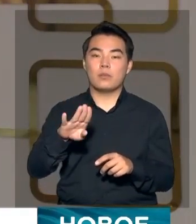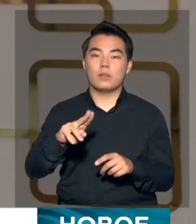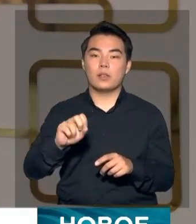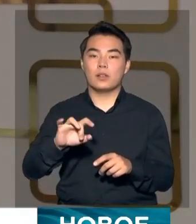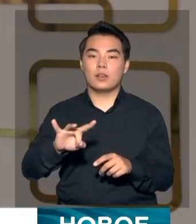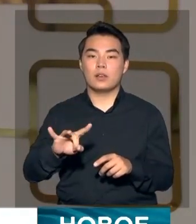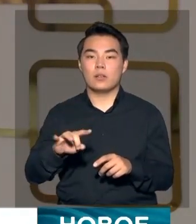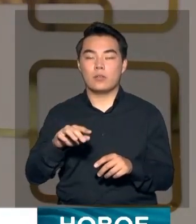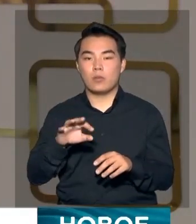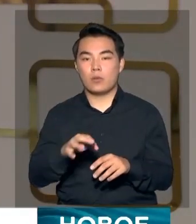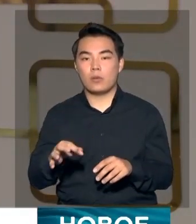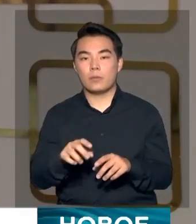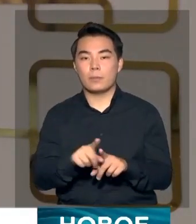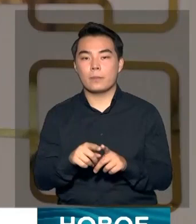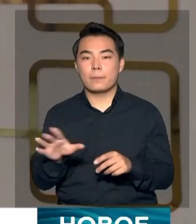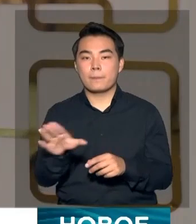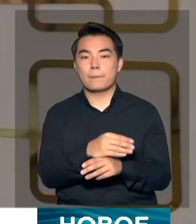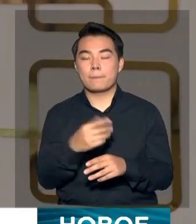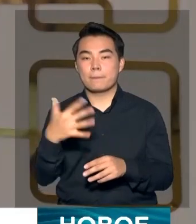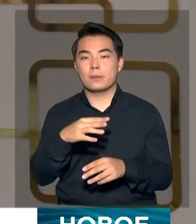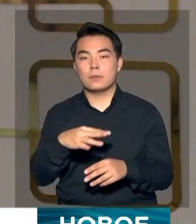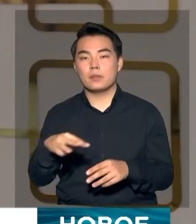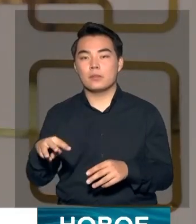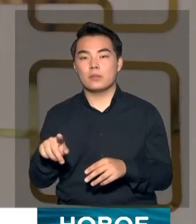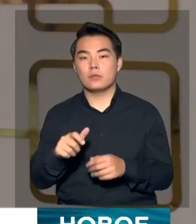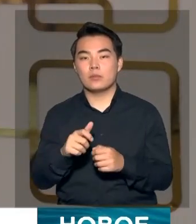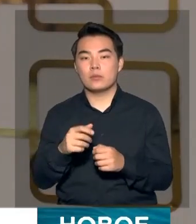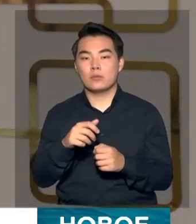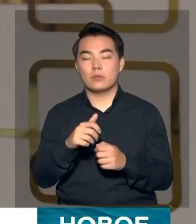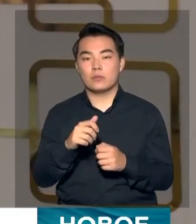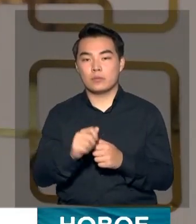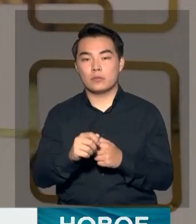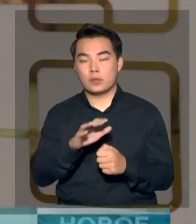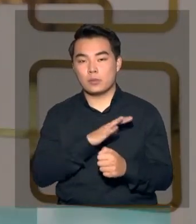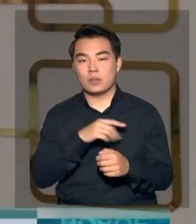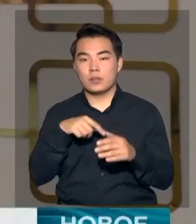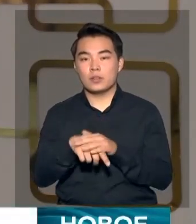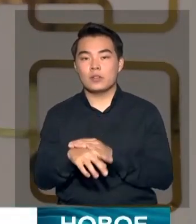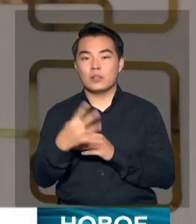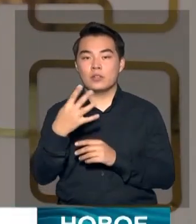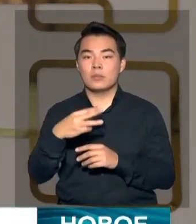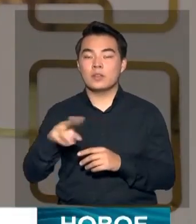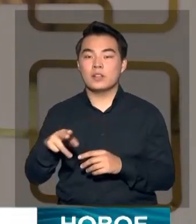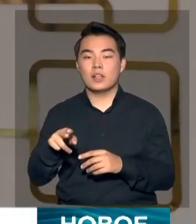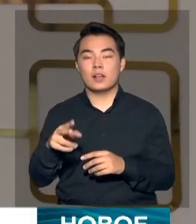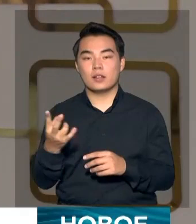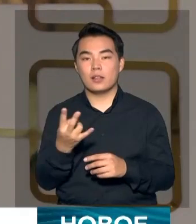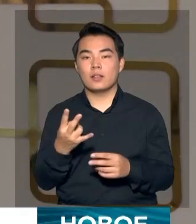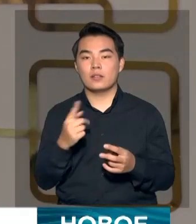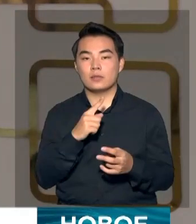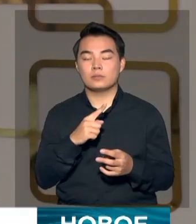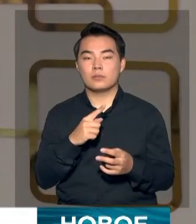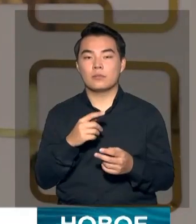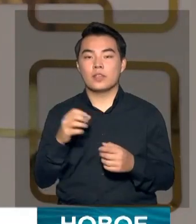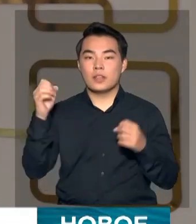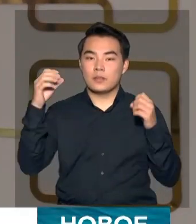выделено по 250 миллионов тенге. В целом бюджет программы – это порядка 4 миллиардов тенге. Кроме